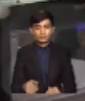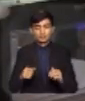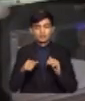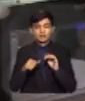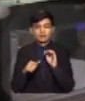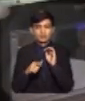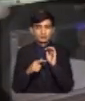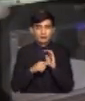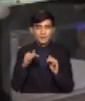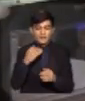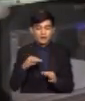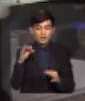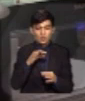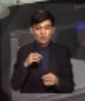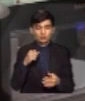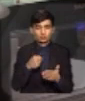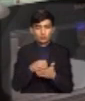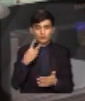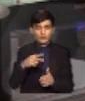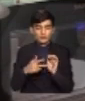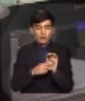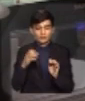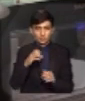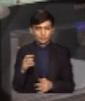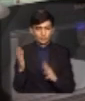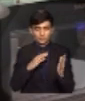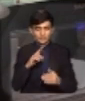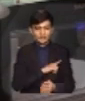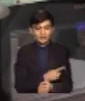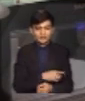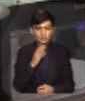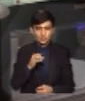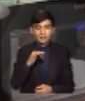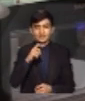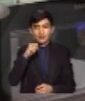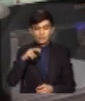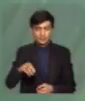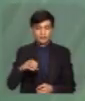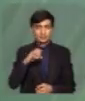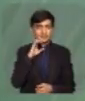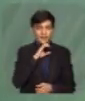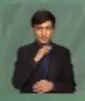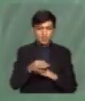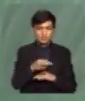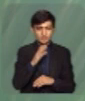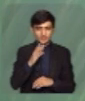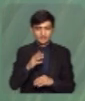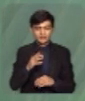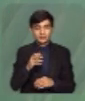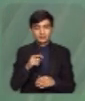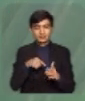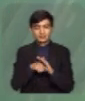февраля будет до 28 метров секунду усиления ветра этого снова западают похер области по местами будет наблюдаться